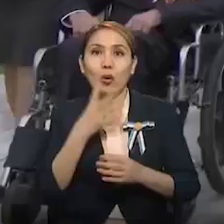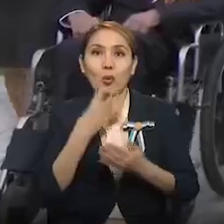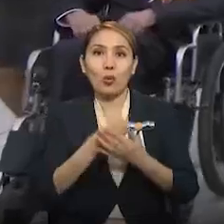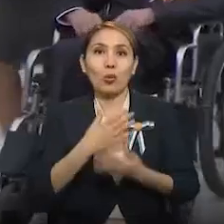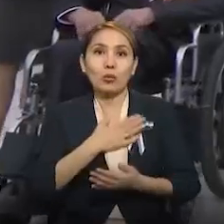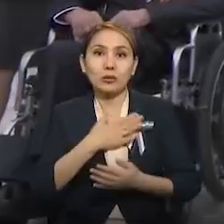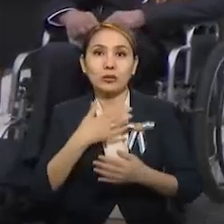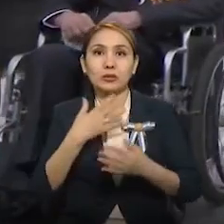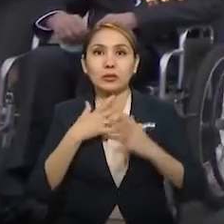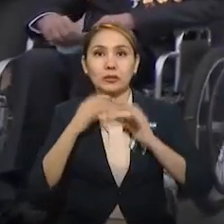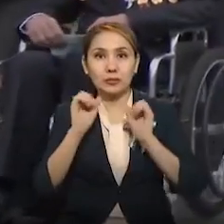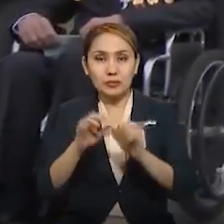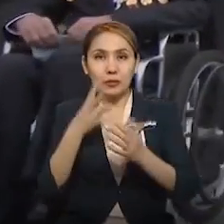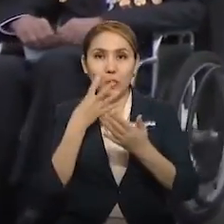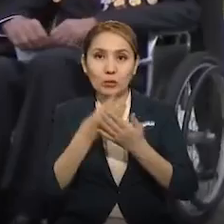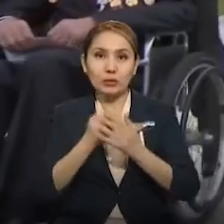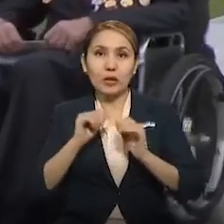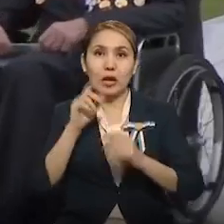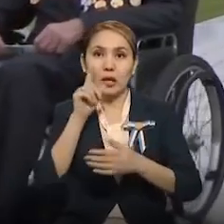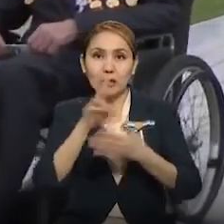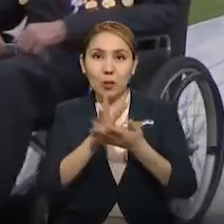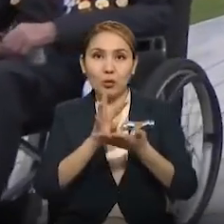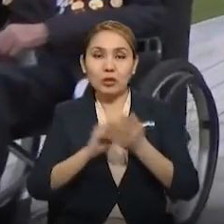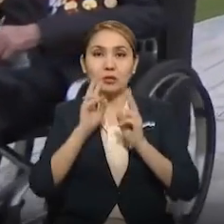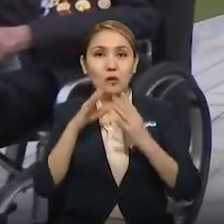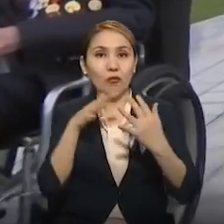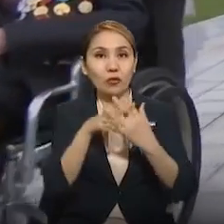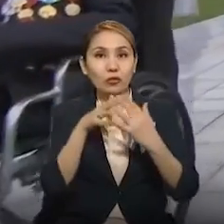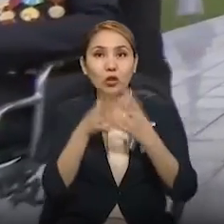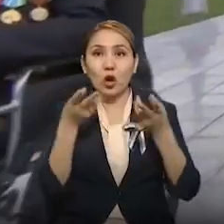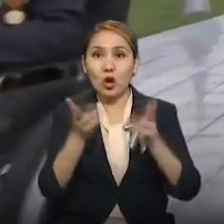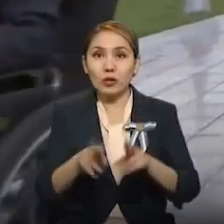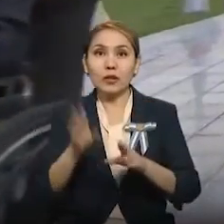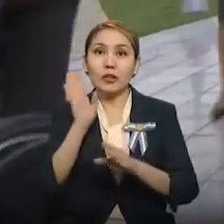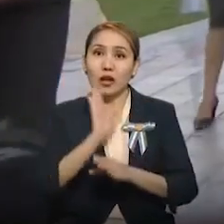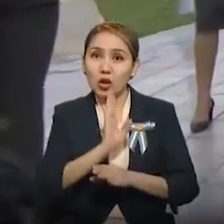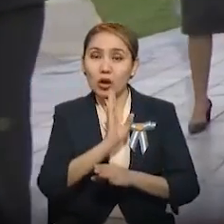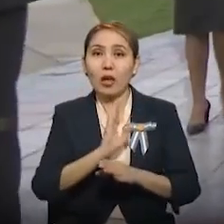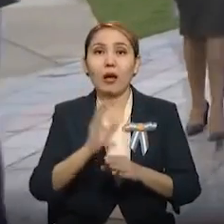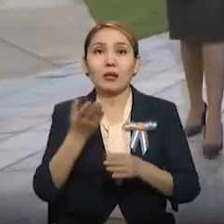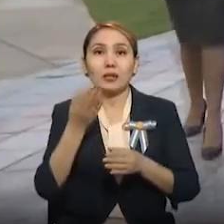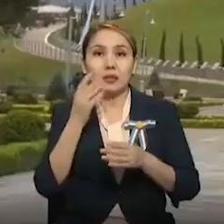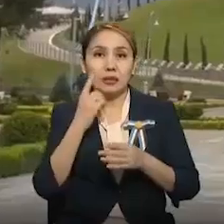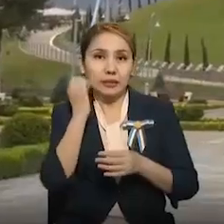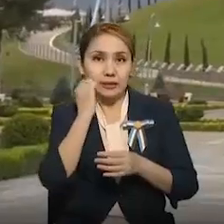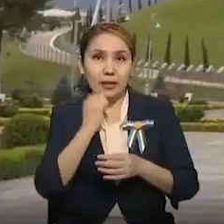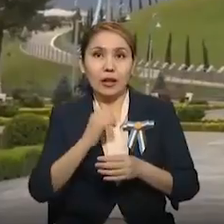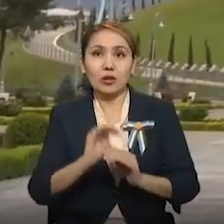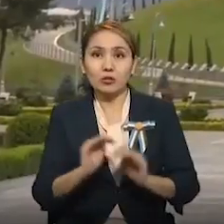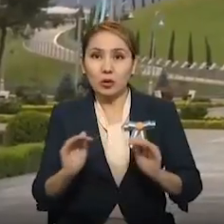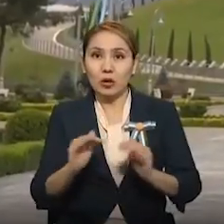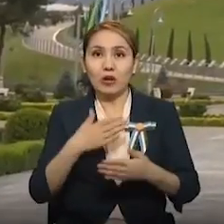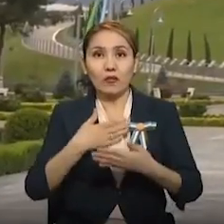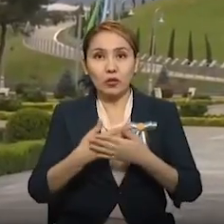qildi. Qahramonlik namunasini ko'rsatdi. Front ortida qolgan ayollar, keksalar, yosh bolalarning fidoiyliklari ham